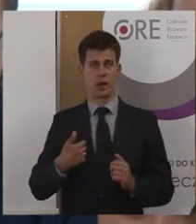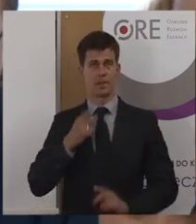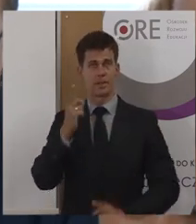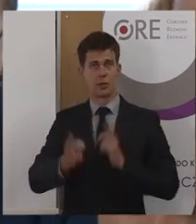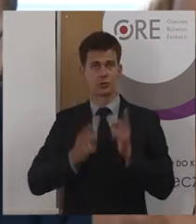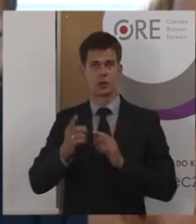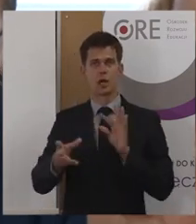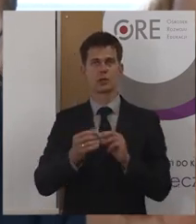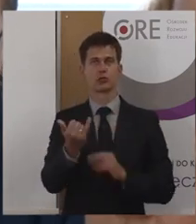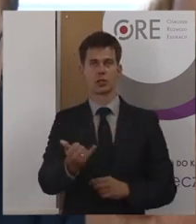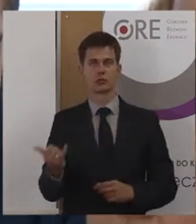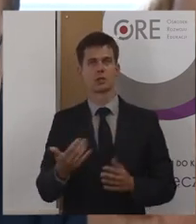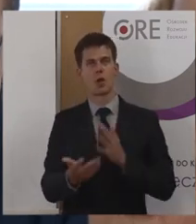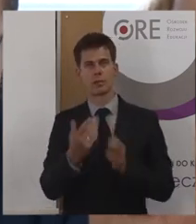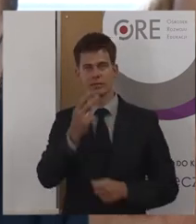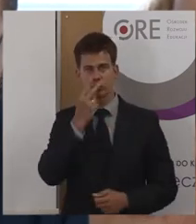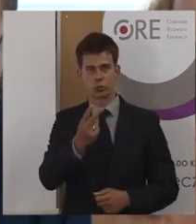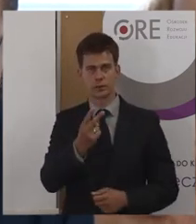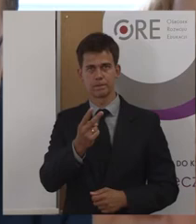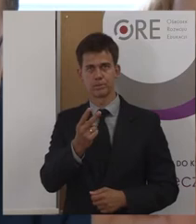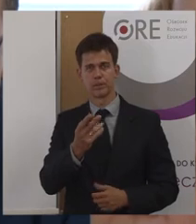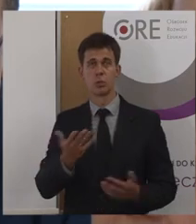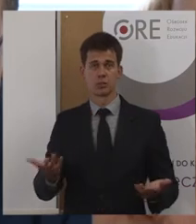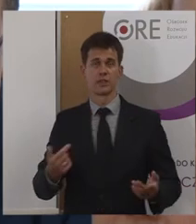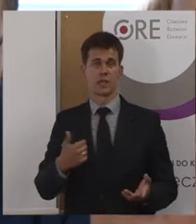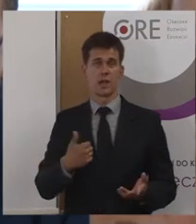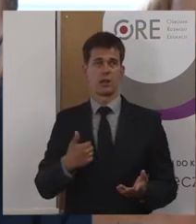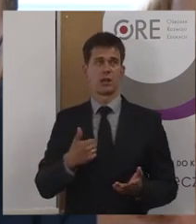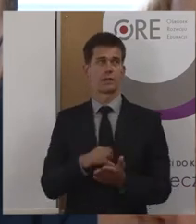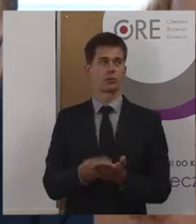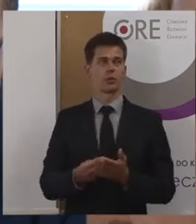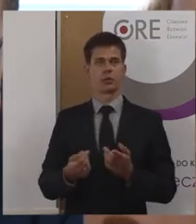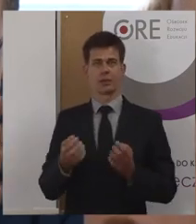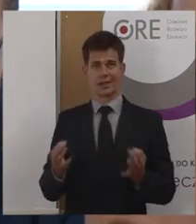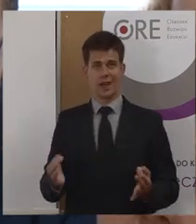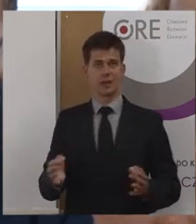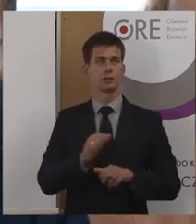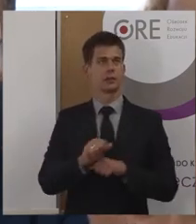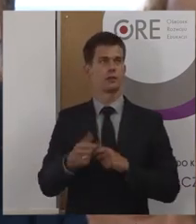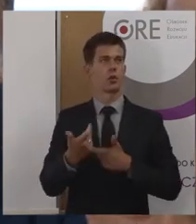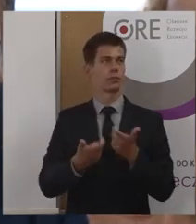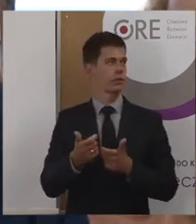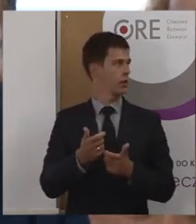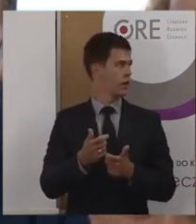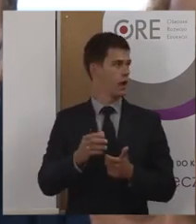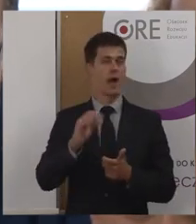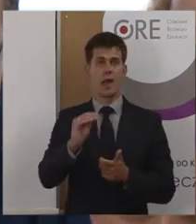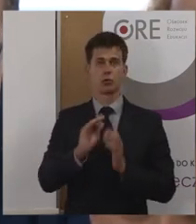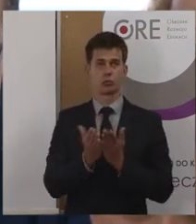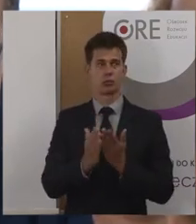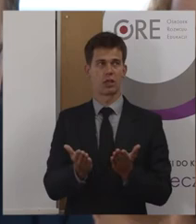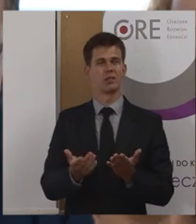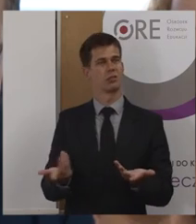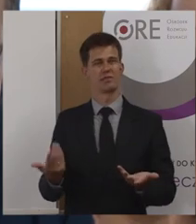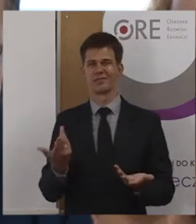dziećmi niewidomymi, słabowidzącymi, że w takiej formie, jak Państwo go w tej chwili przygotowujecie, ten podręcznik nie będzie spełniał